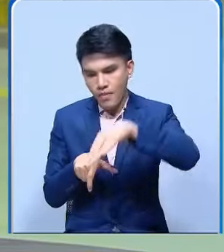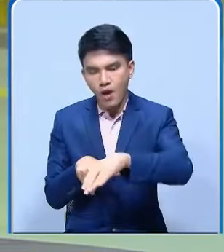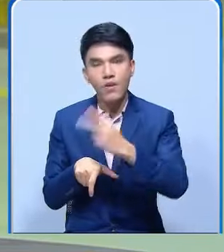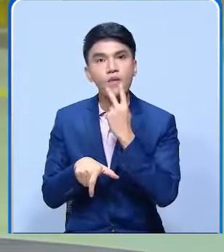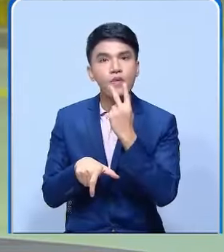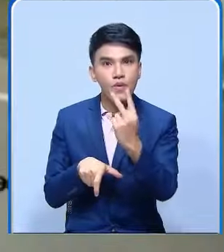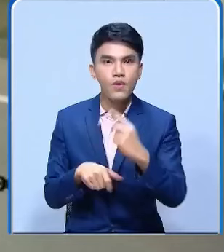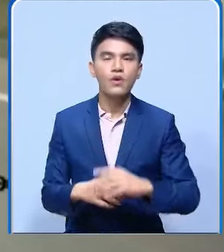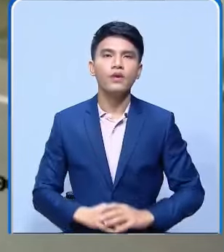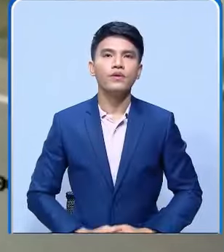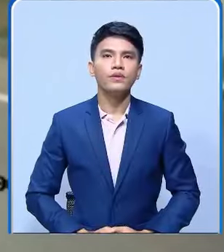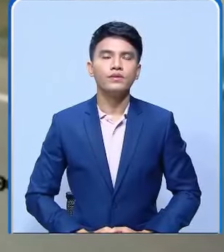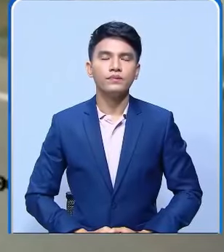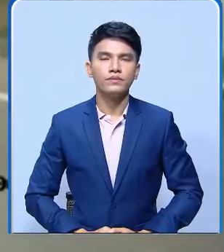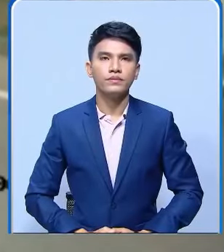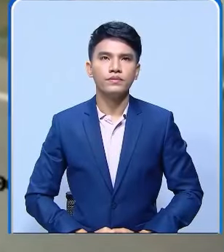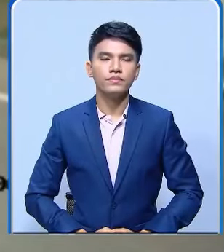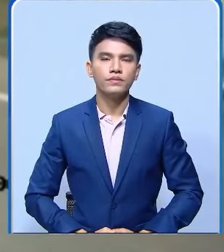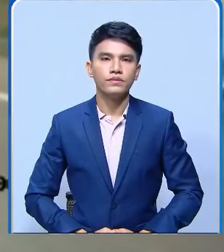มไปดูค่ะ